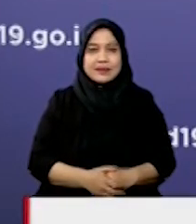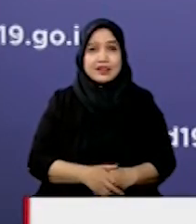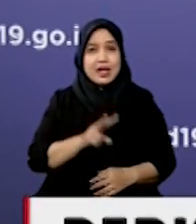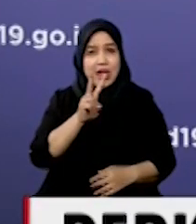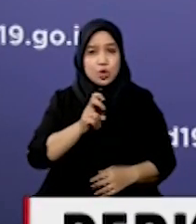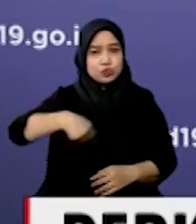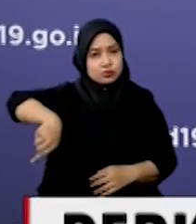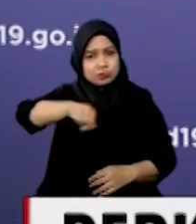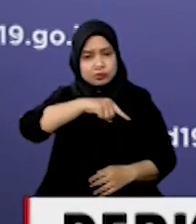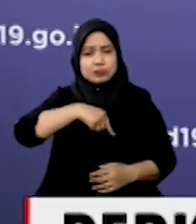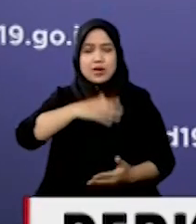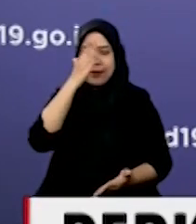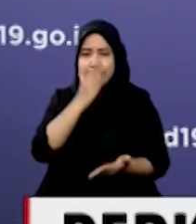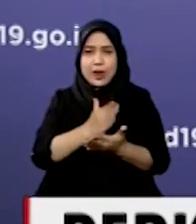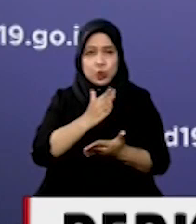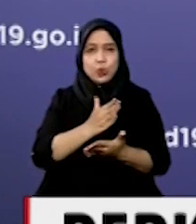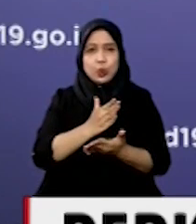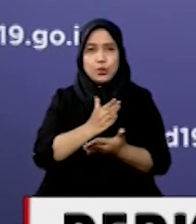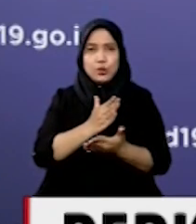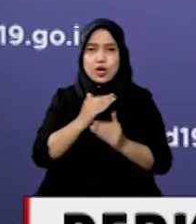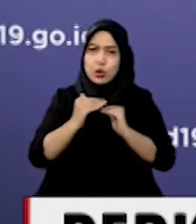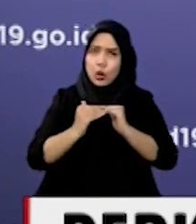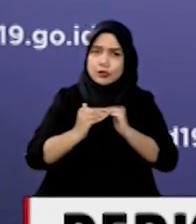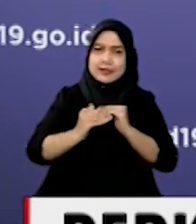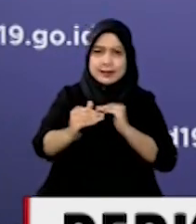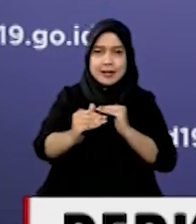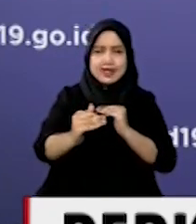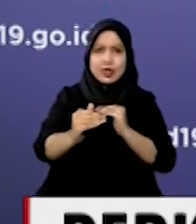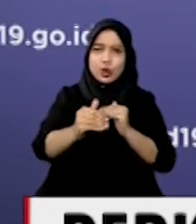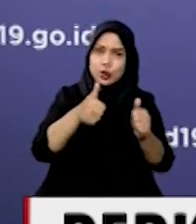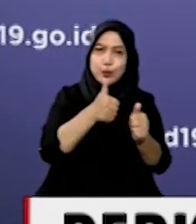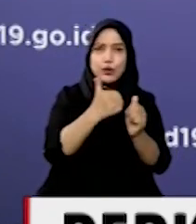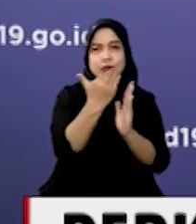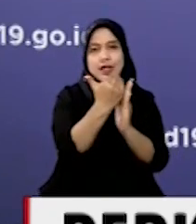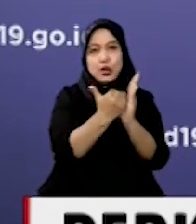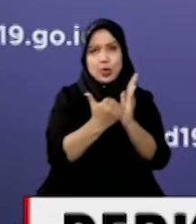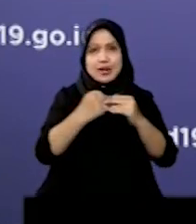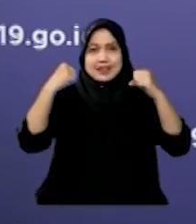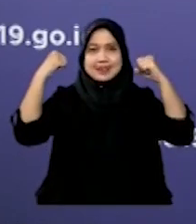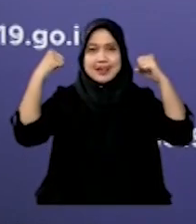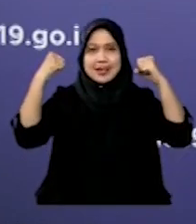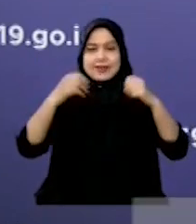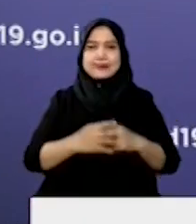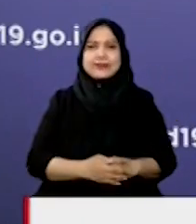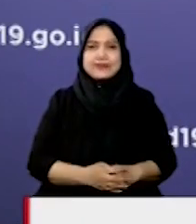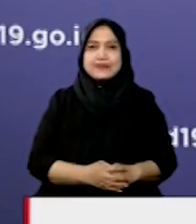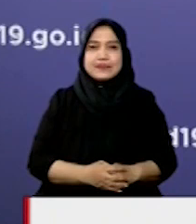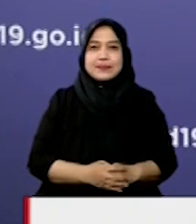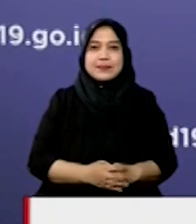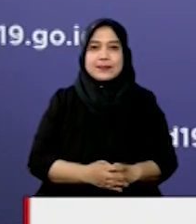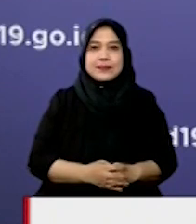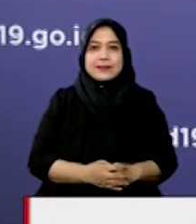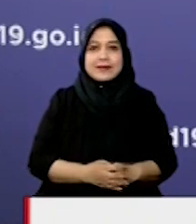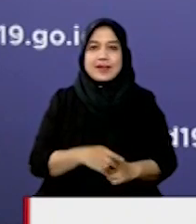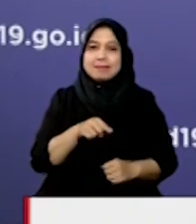patuh disiplin konsisten menjalankan protokol kesehatan inilah upaya yang